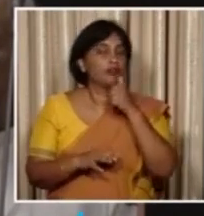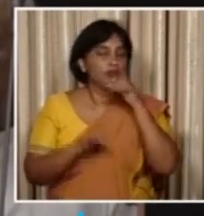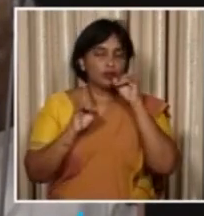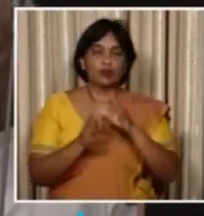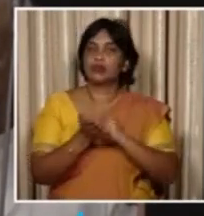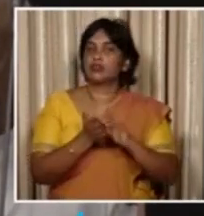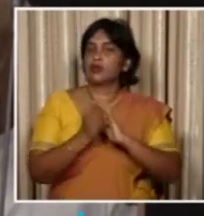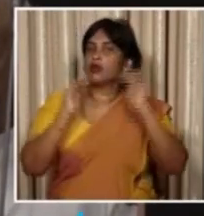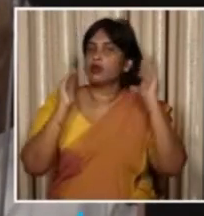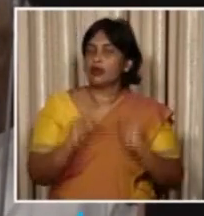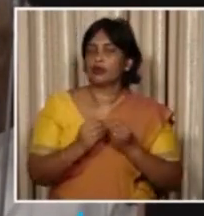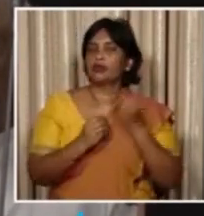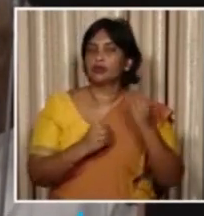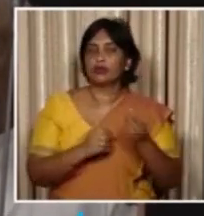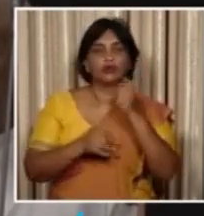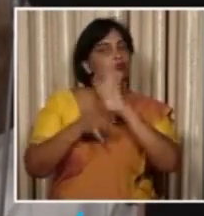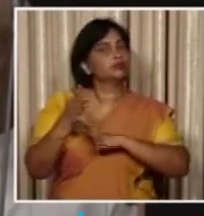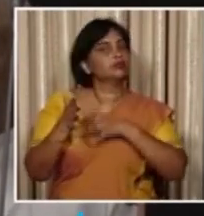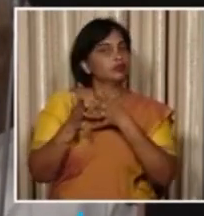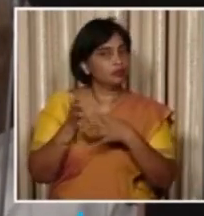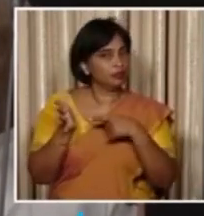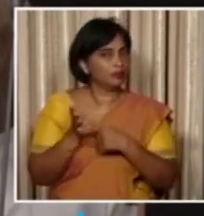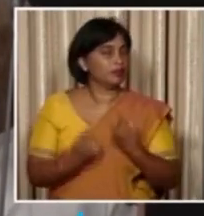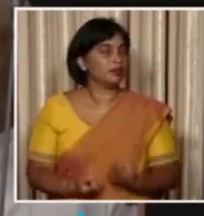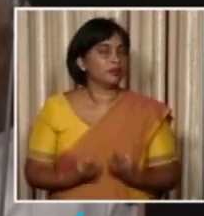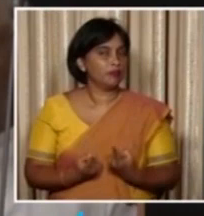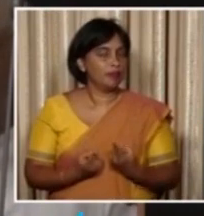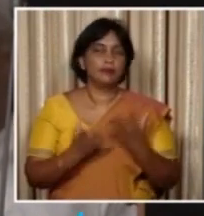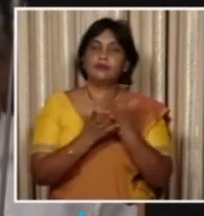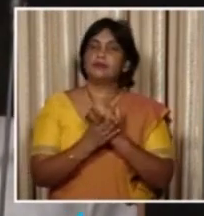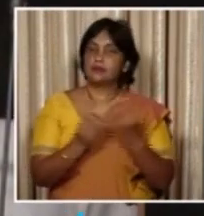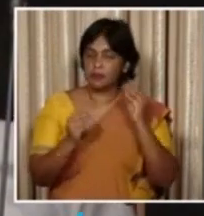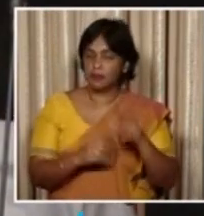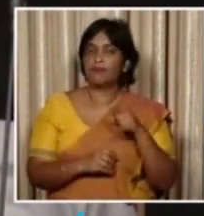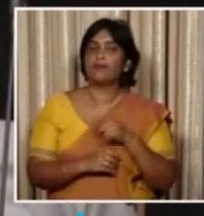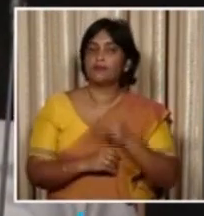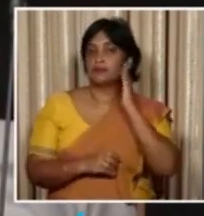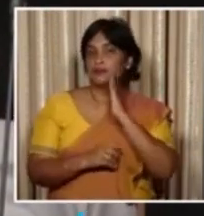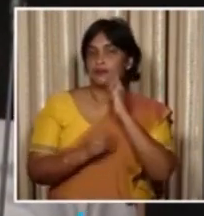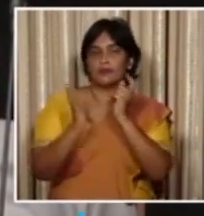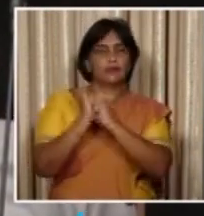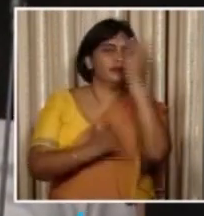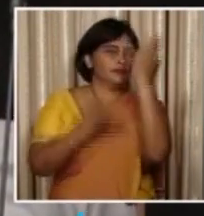ಸೇವಾ ಅಡುವಟ ದುಣ್ಣೆ ಅಯವ್ಯಂಗ ಅಯವ್ಯ ಹಿಂಗ ಪಿಯವಾಗತ್ತೆ ಪೀಟರ್